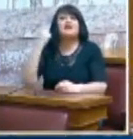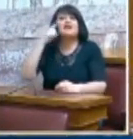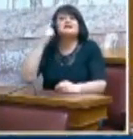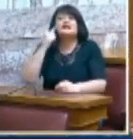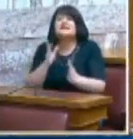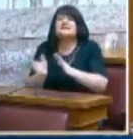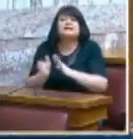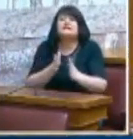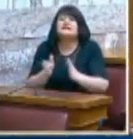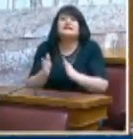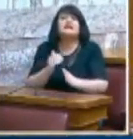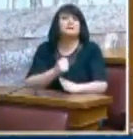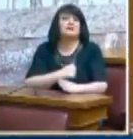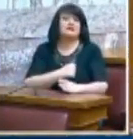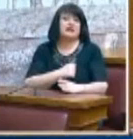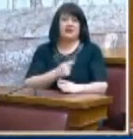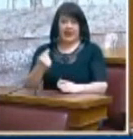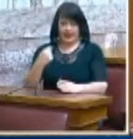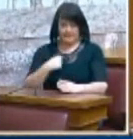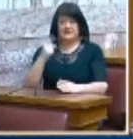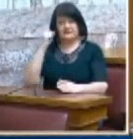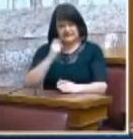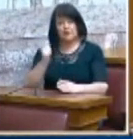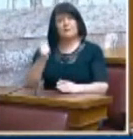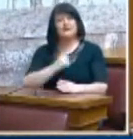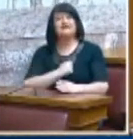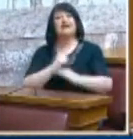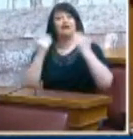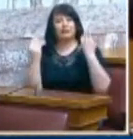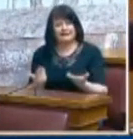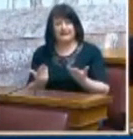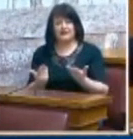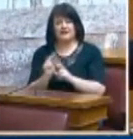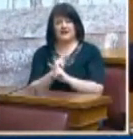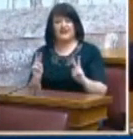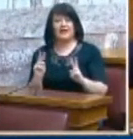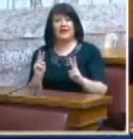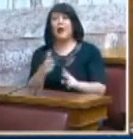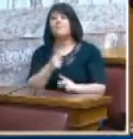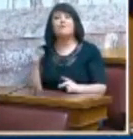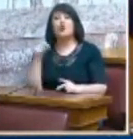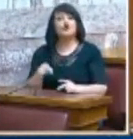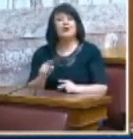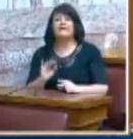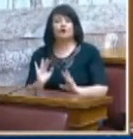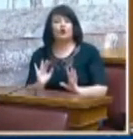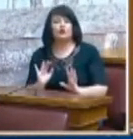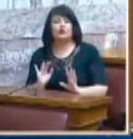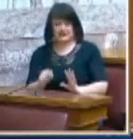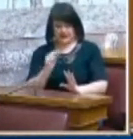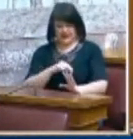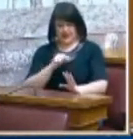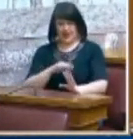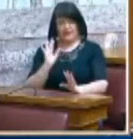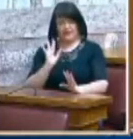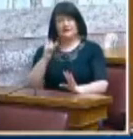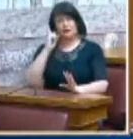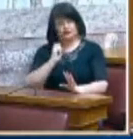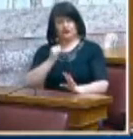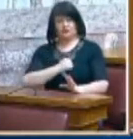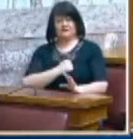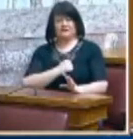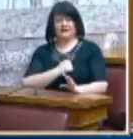πιστεύετε. Εμείς ξέρουμε τι πιστεύουμε. Δεν είναι μόνο αυτό. Δεν κερδίζεις μόνο επειδή ξέρεις τι πιστεύεις. Πρέπει να κάνεις